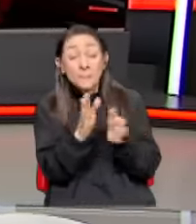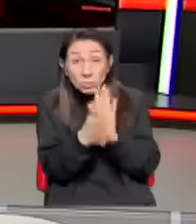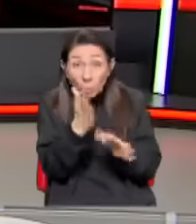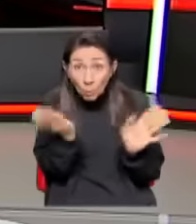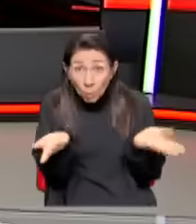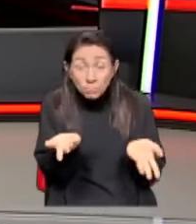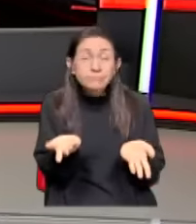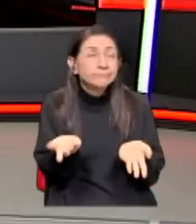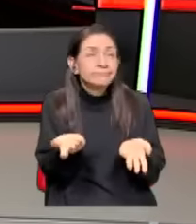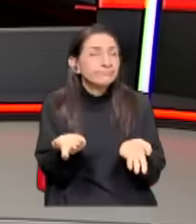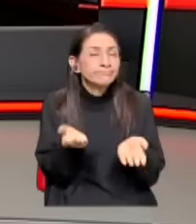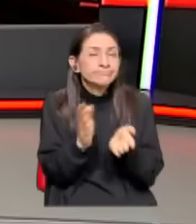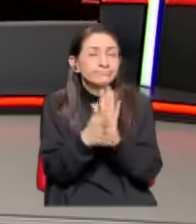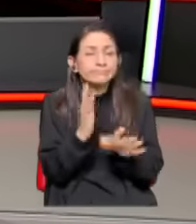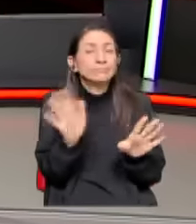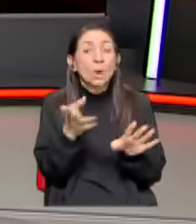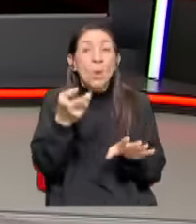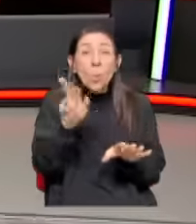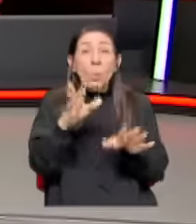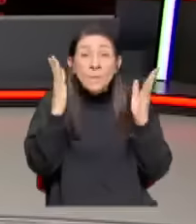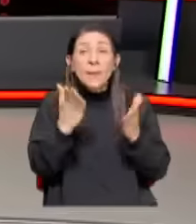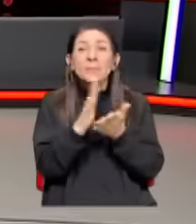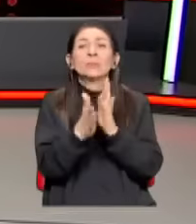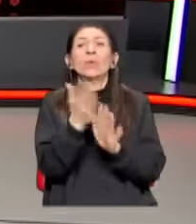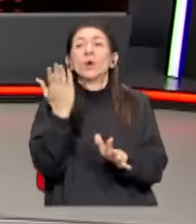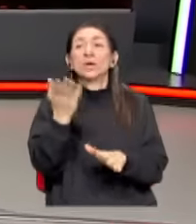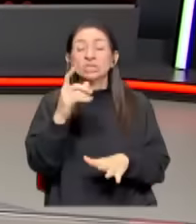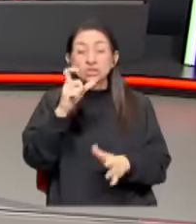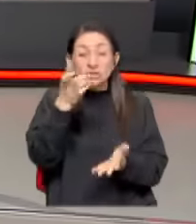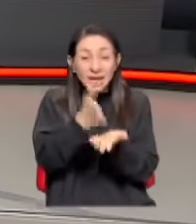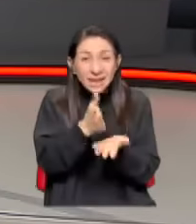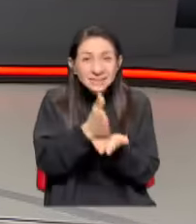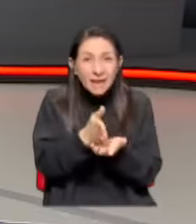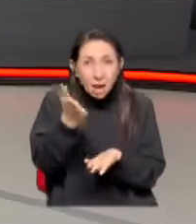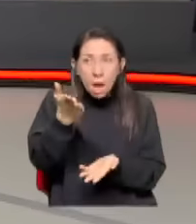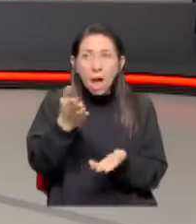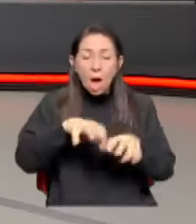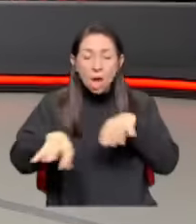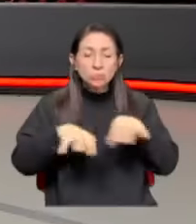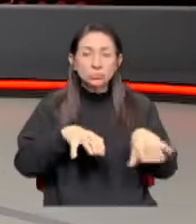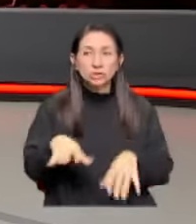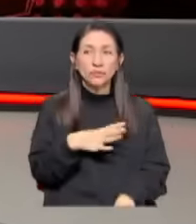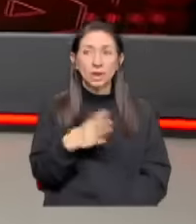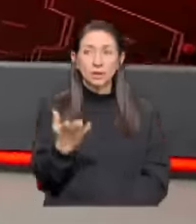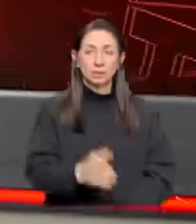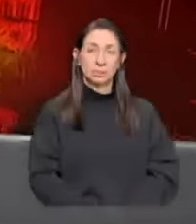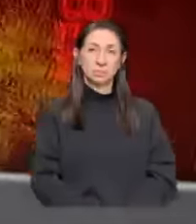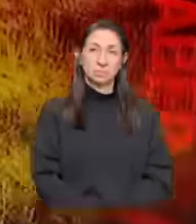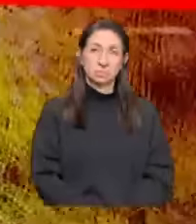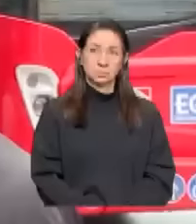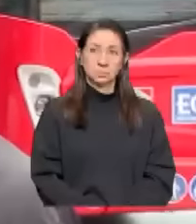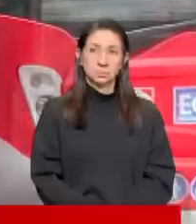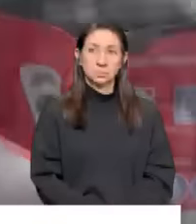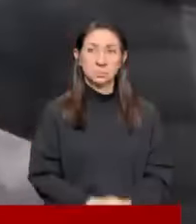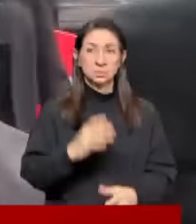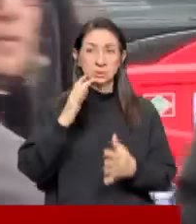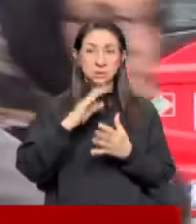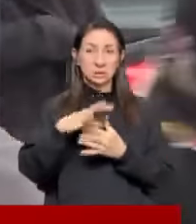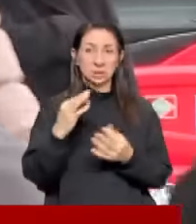mu? Bitmiyor. Ya ölümle bile bitmiyor. Cenazede bile ayrımcılık var.